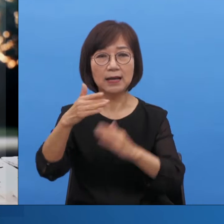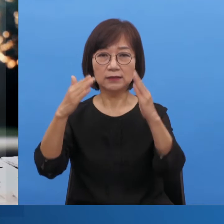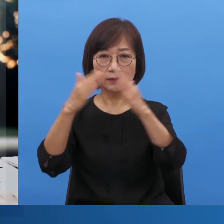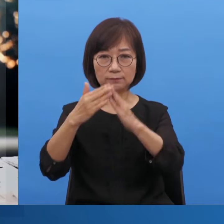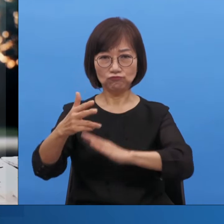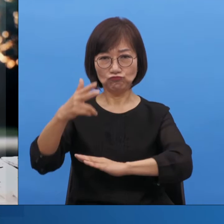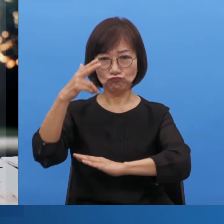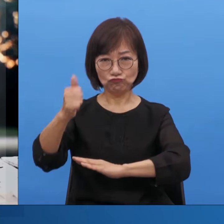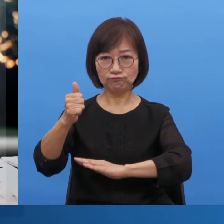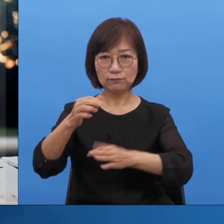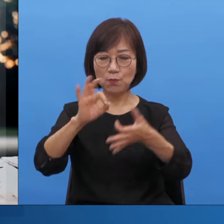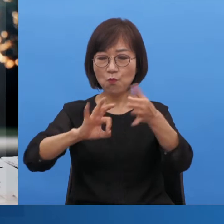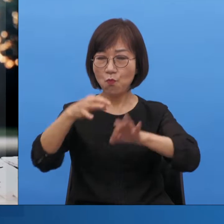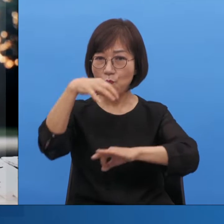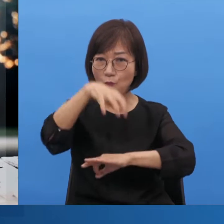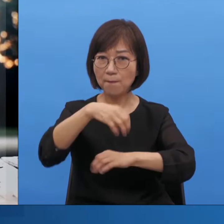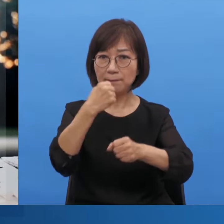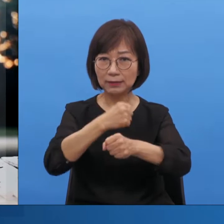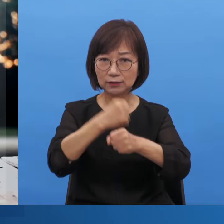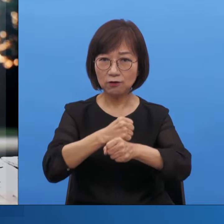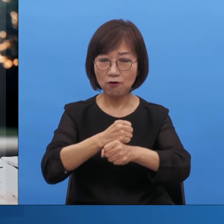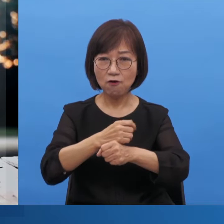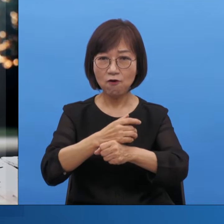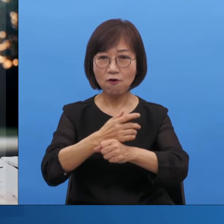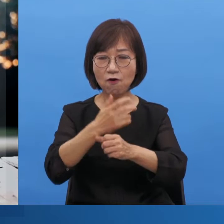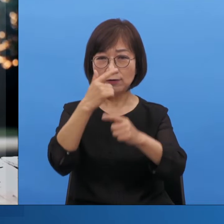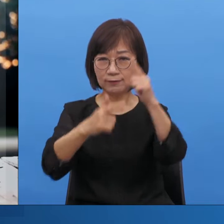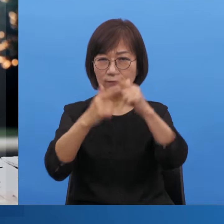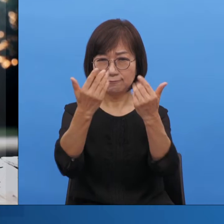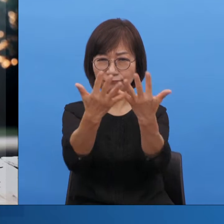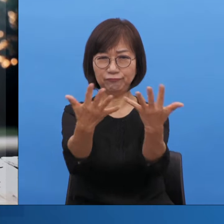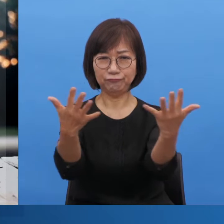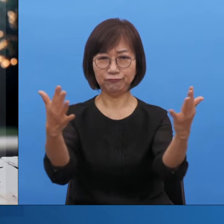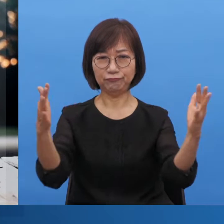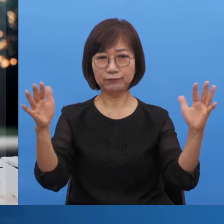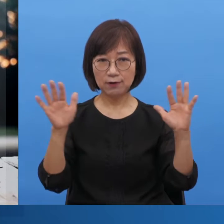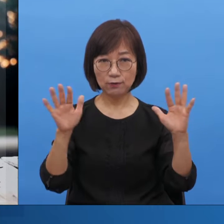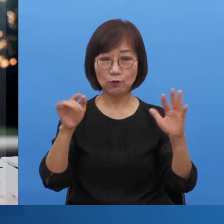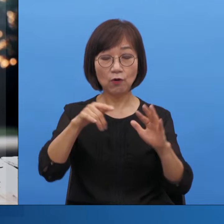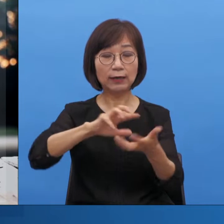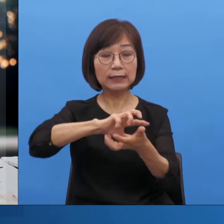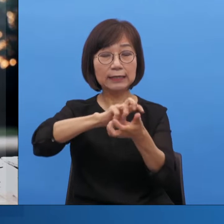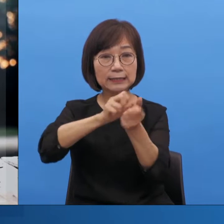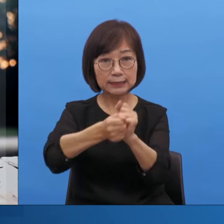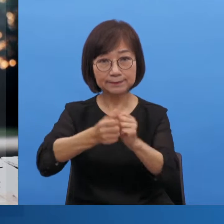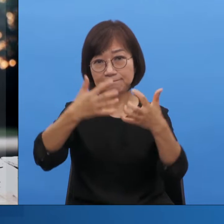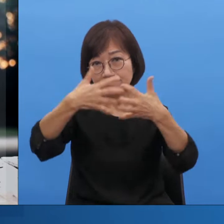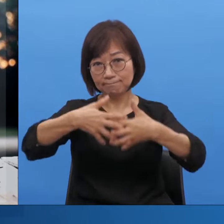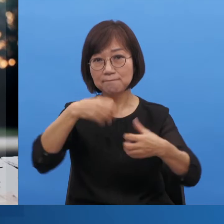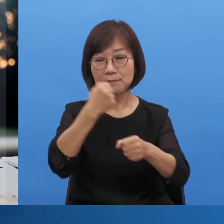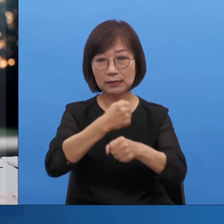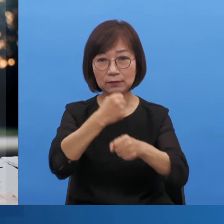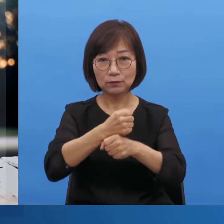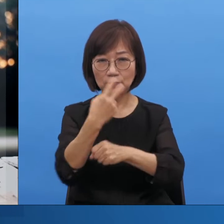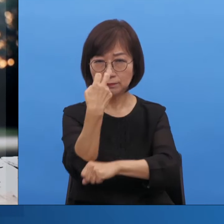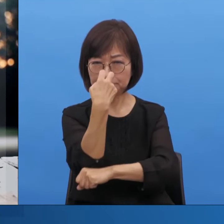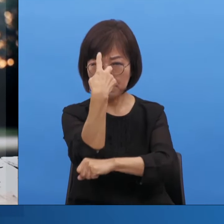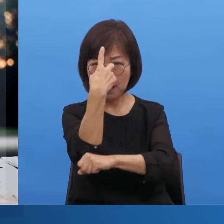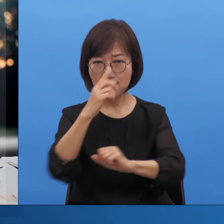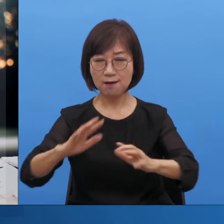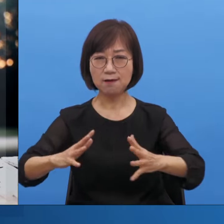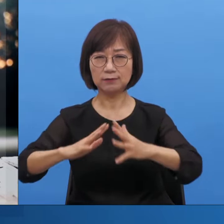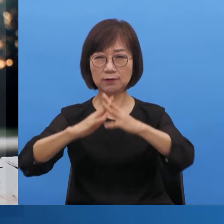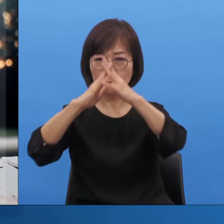한 집주인이 포도원을 만들어 산 울타리로 두르고 거기에 적자는 틀을 만들고